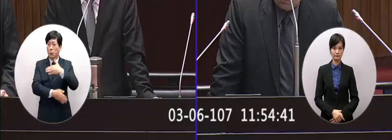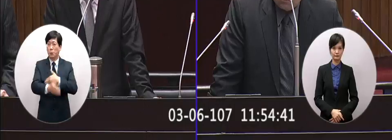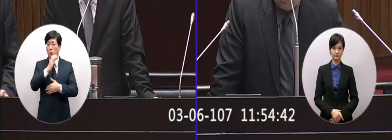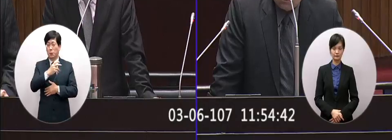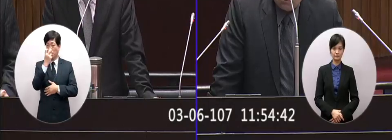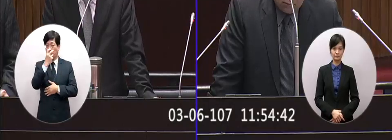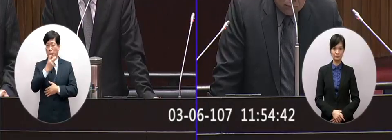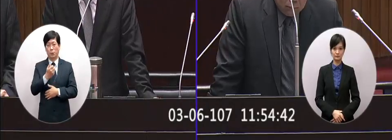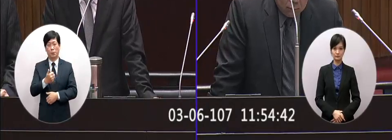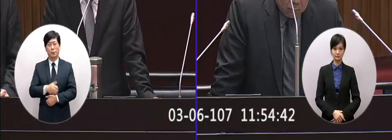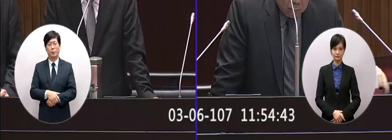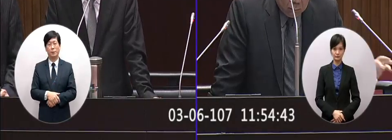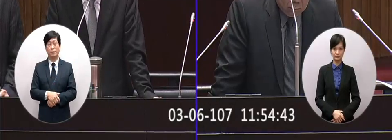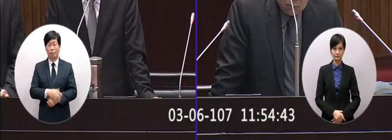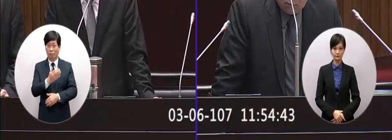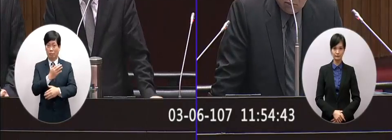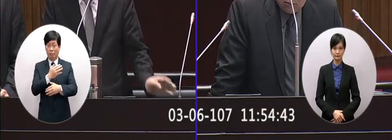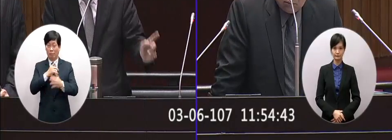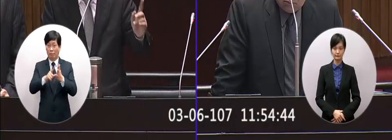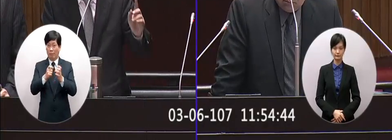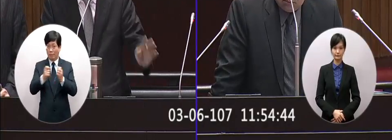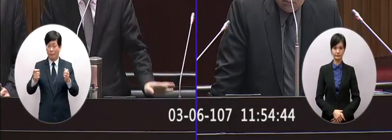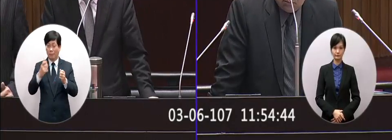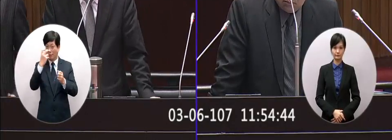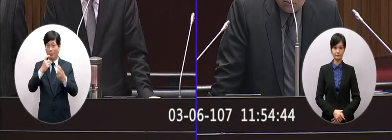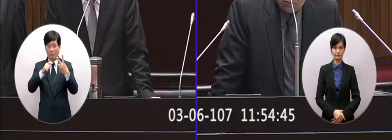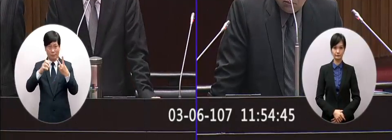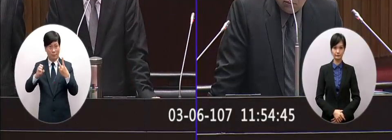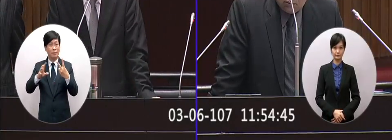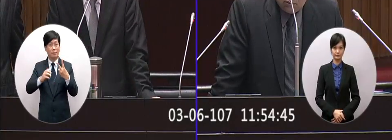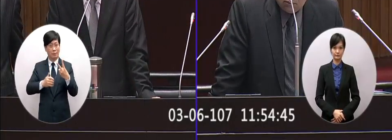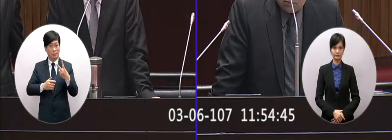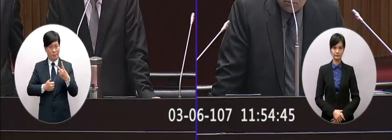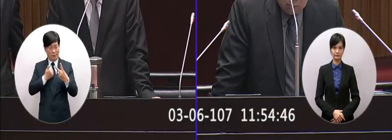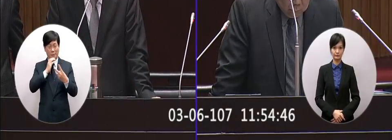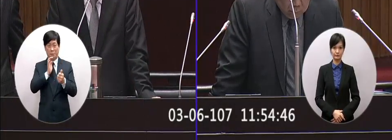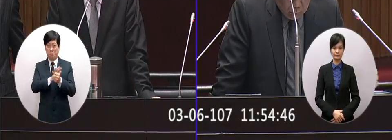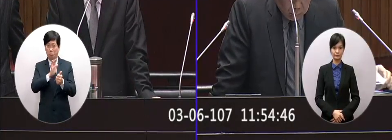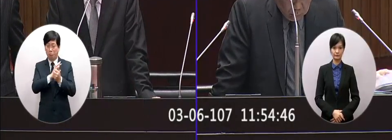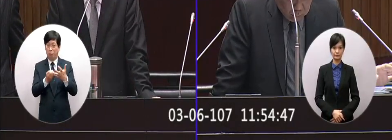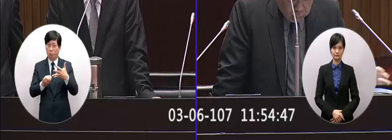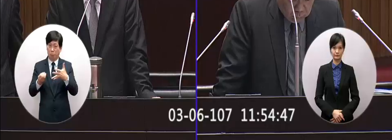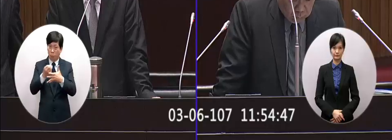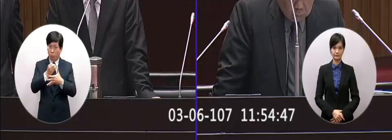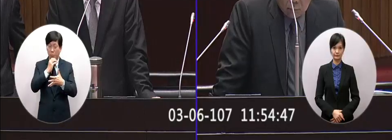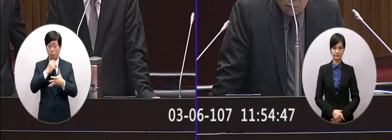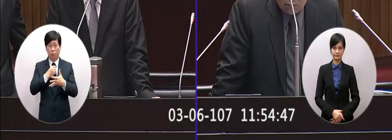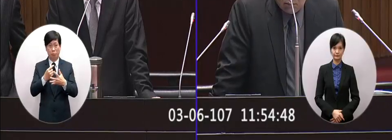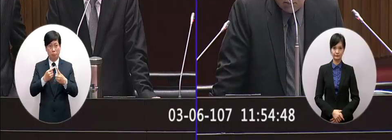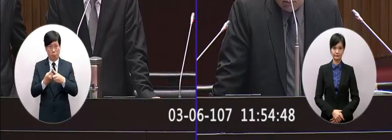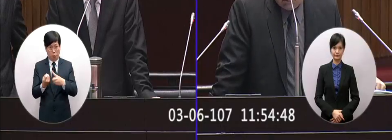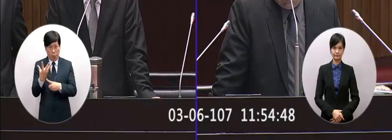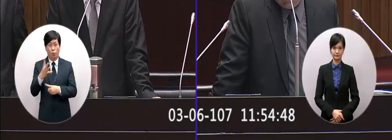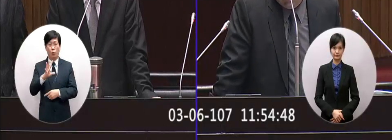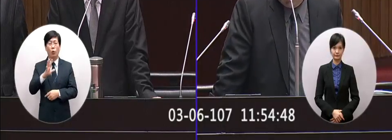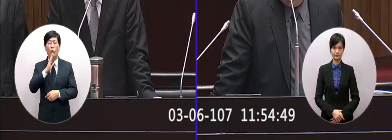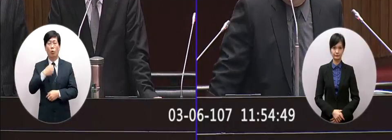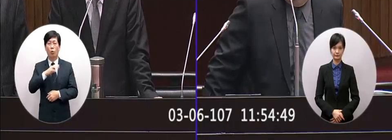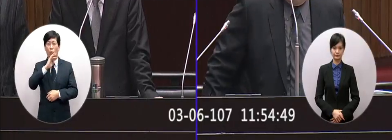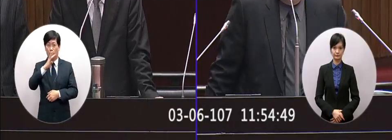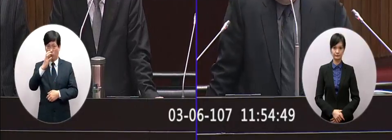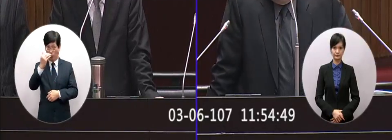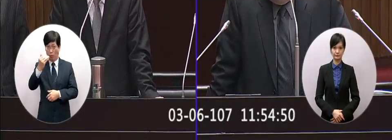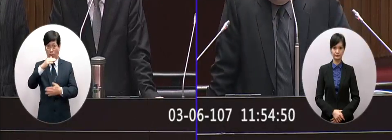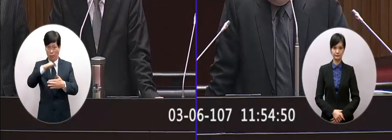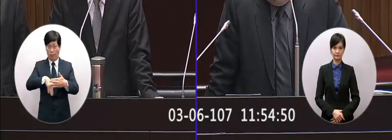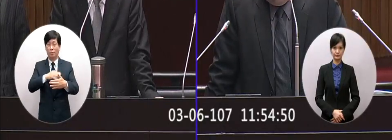了哈。那长照 2.0 有没有提升照顾的能量啊？我想应该有，因为我们把49岁以